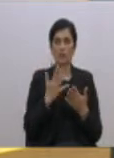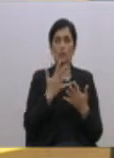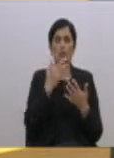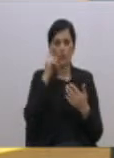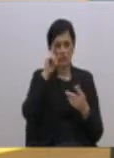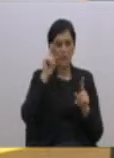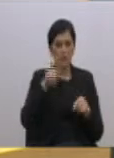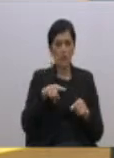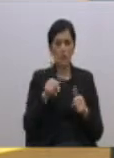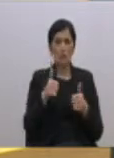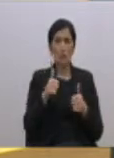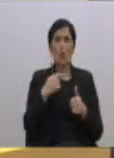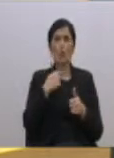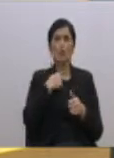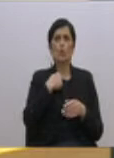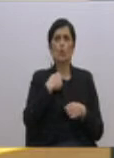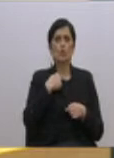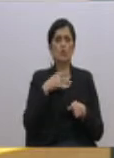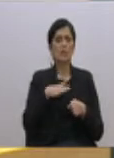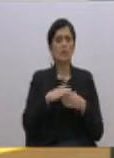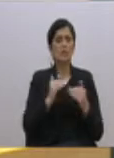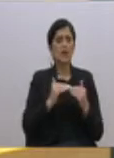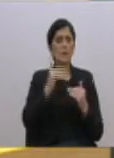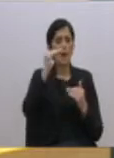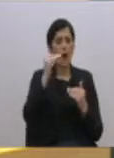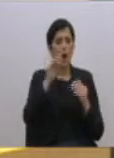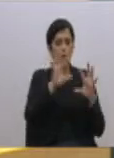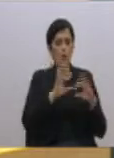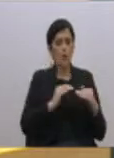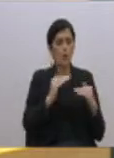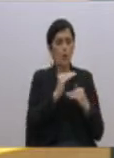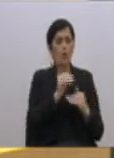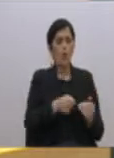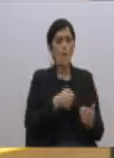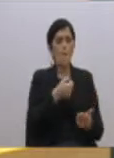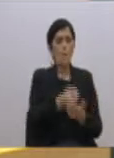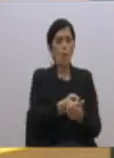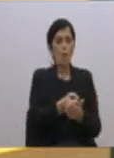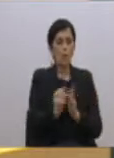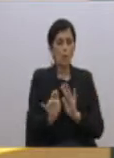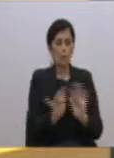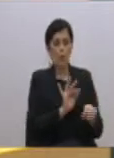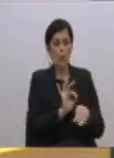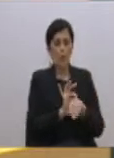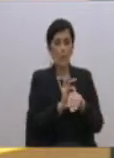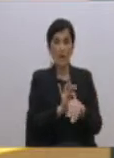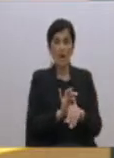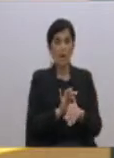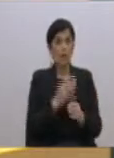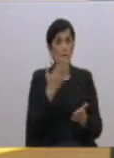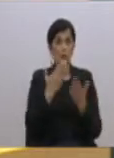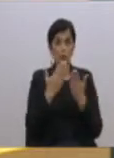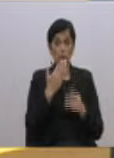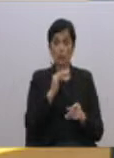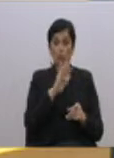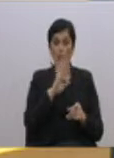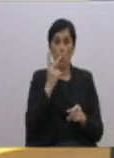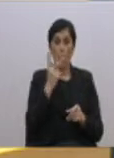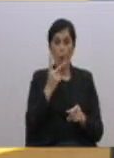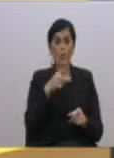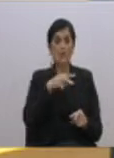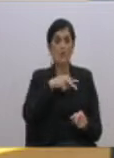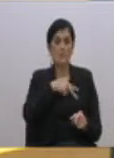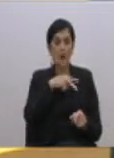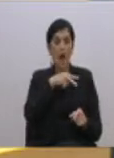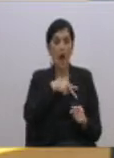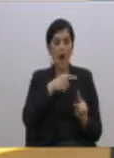საჯირო კონსტიტუციური პროცესის ბოლომდე მისაყვანად. წინააღმდეგ შემთხვევაში ორი პარლამენტი დაჭირდება